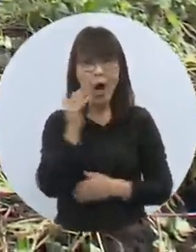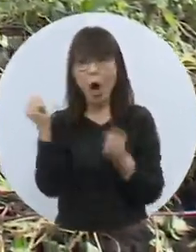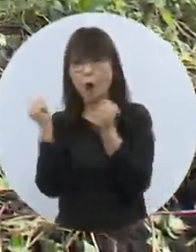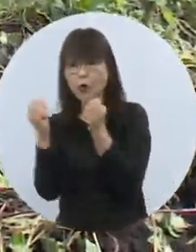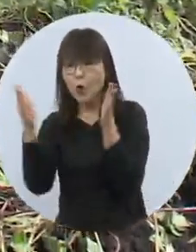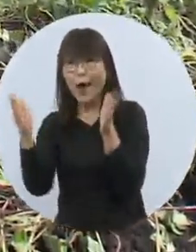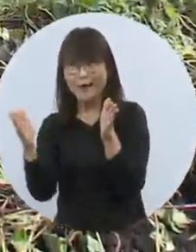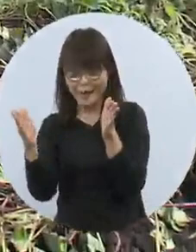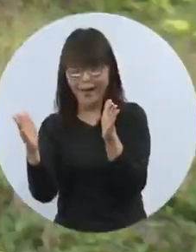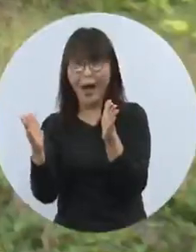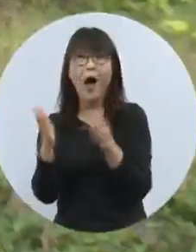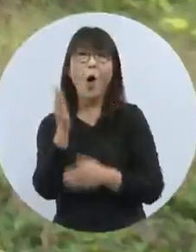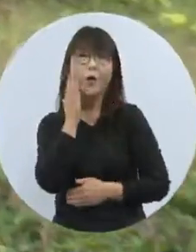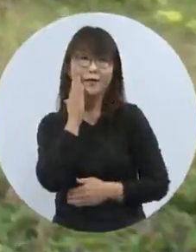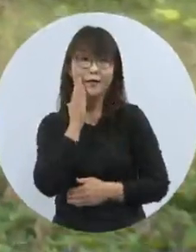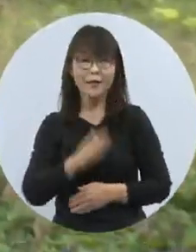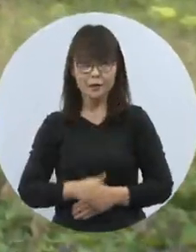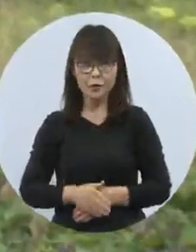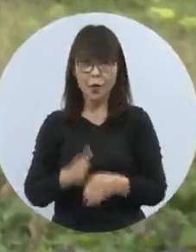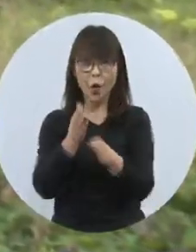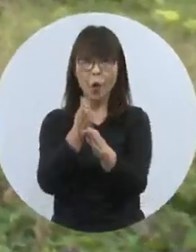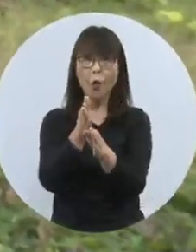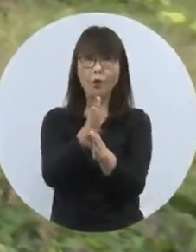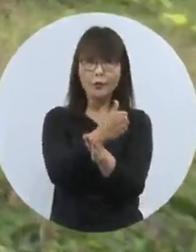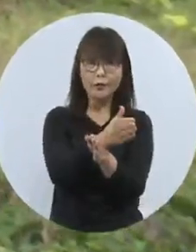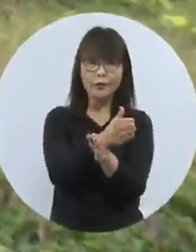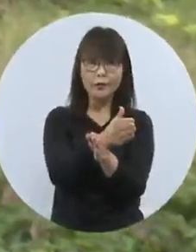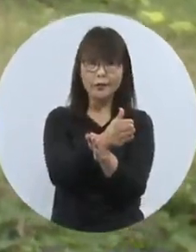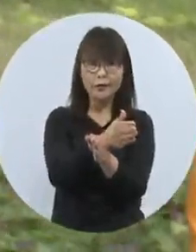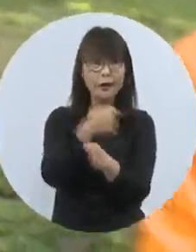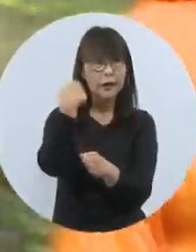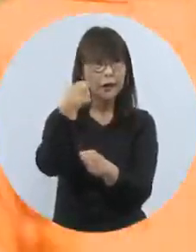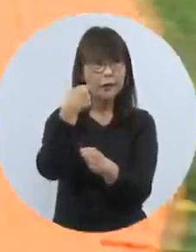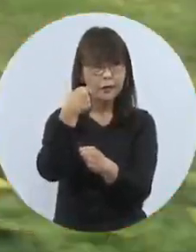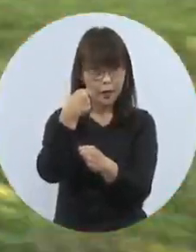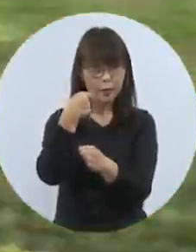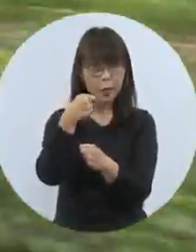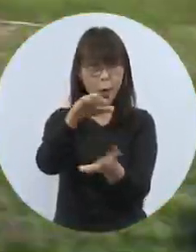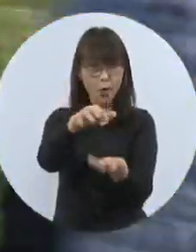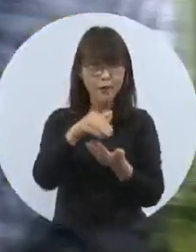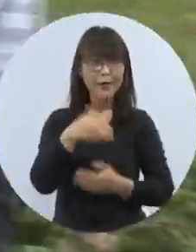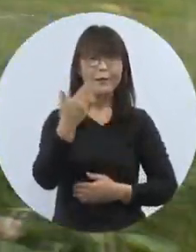かけて。 秋以外夏なども収穫はできるんですか？ はい、